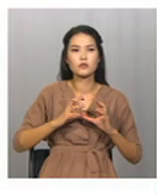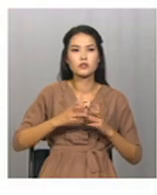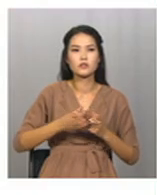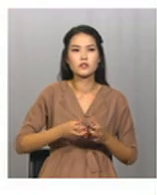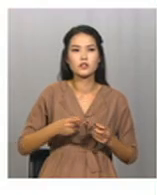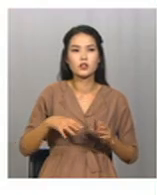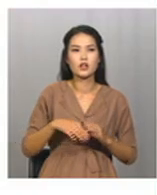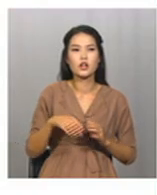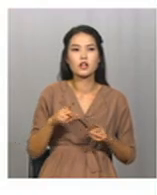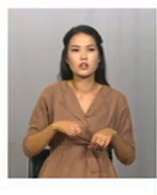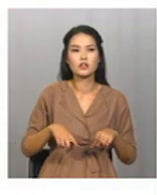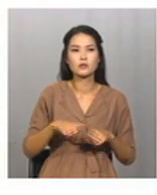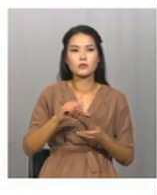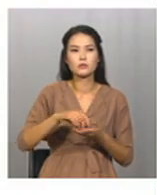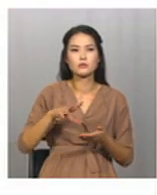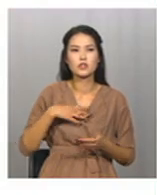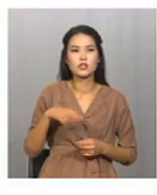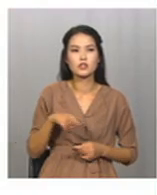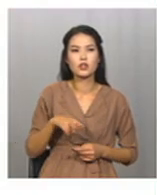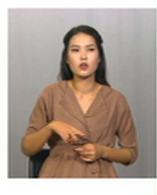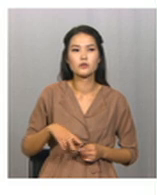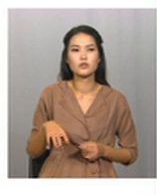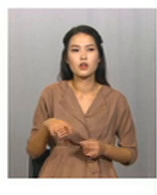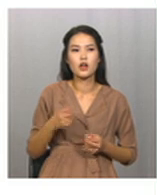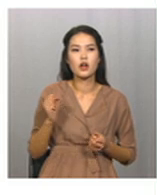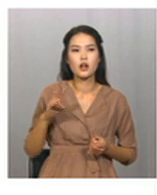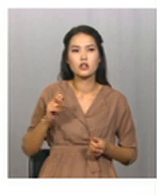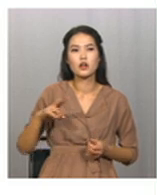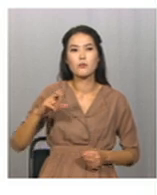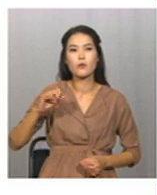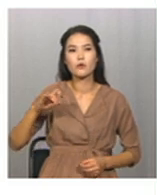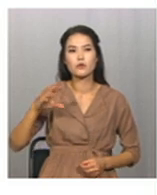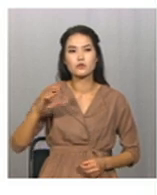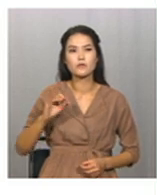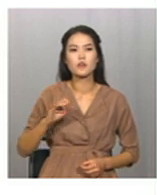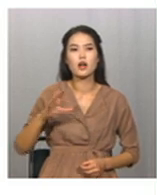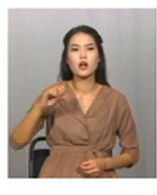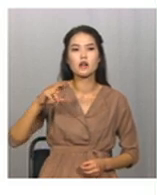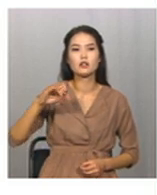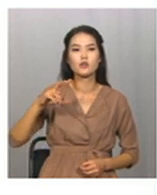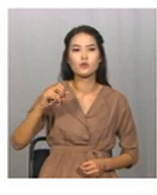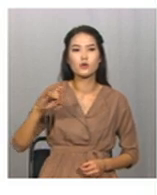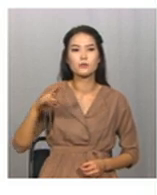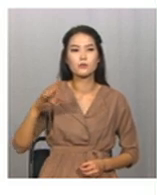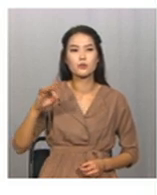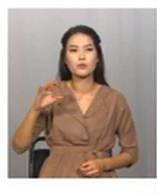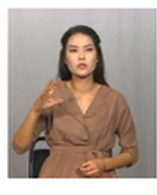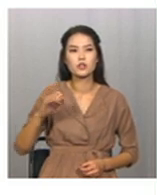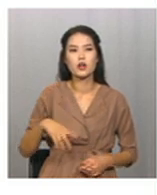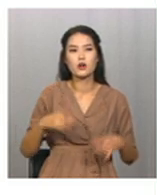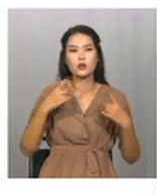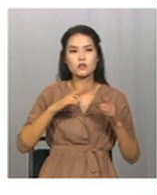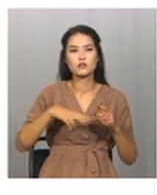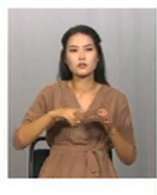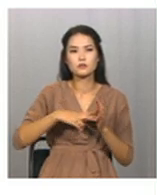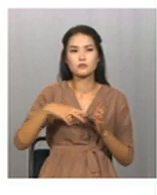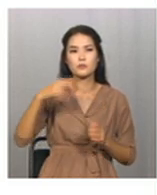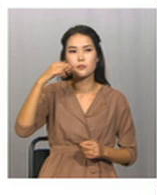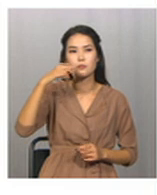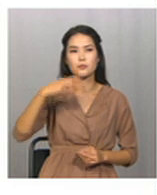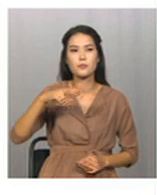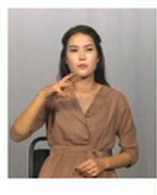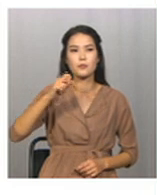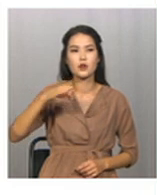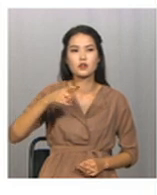Также публиковался под литературными псевдонимами Анна Борисова и Анатолий Брусникин. Родился он 20